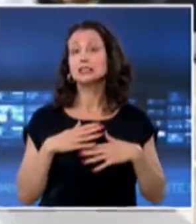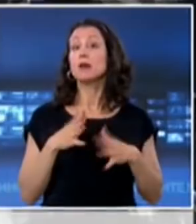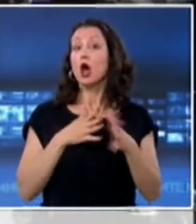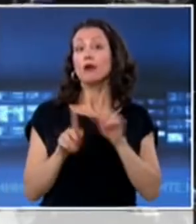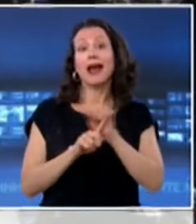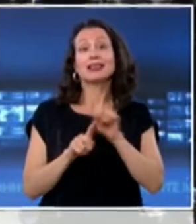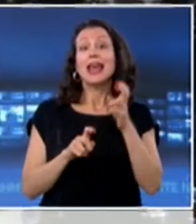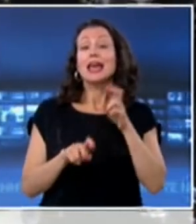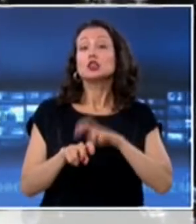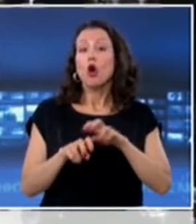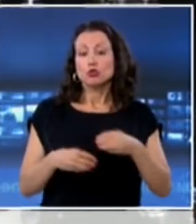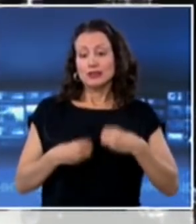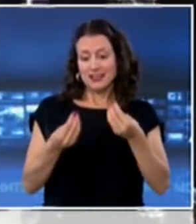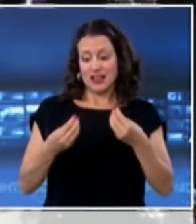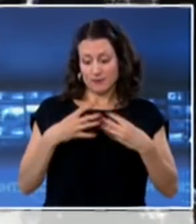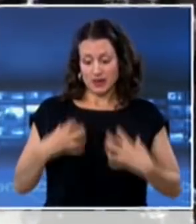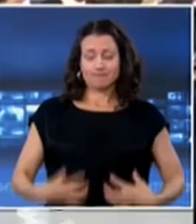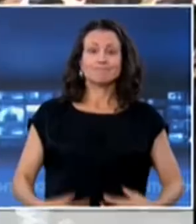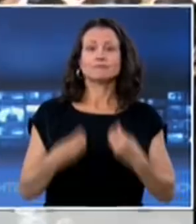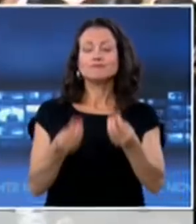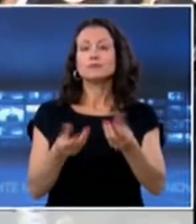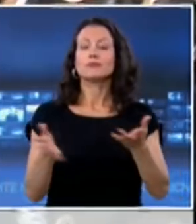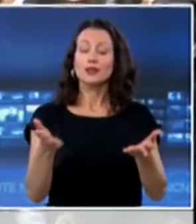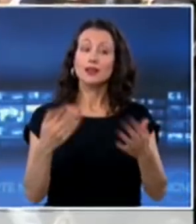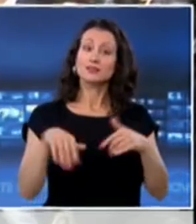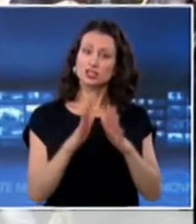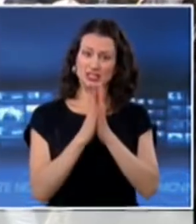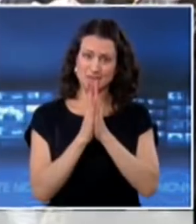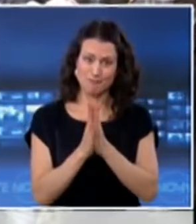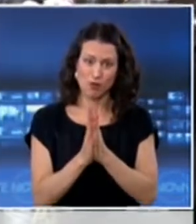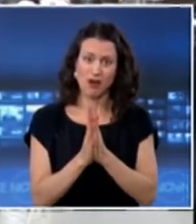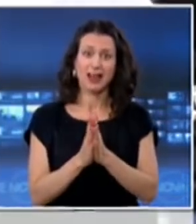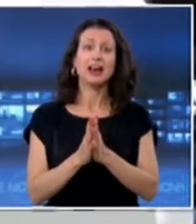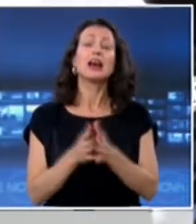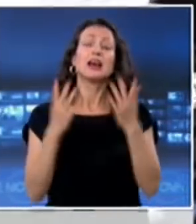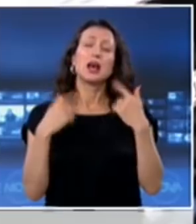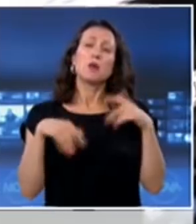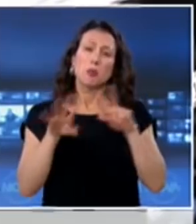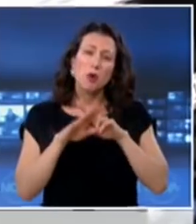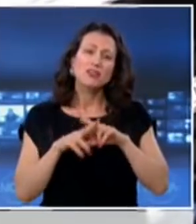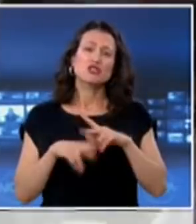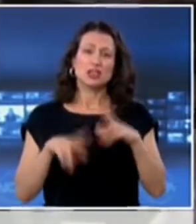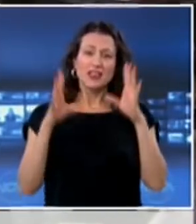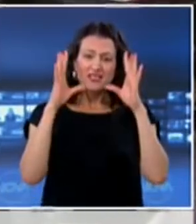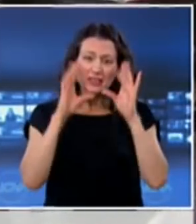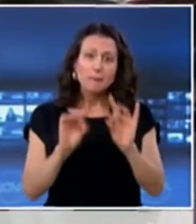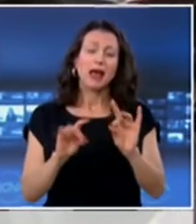пореден път призоваха за внимание към мотористите, за по-голяма толерантност и намаляване на агресията по